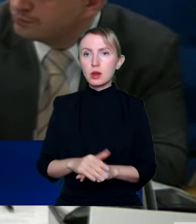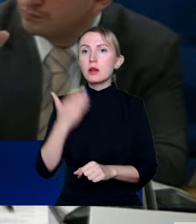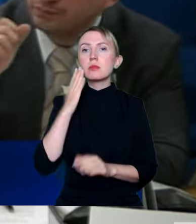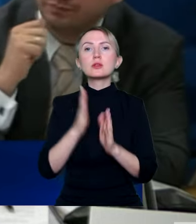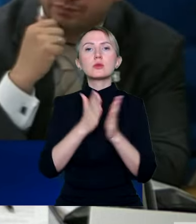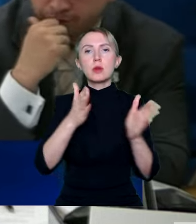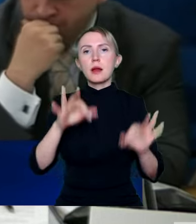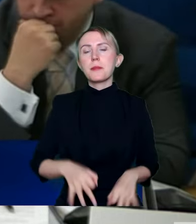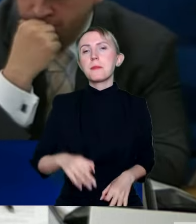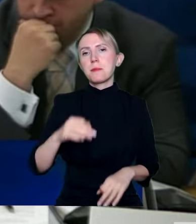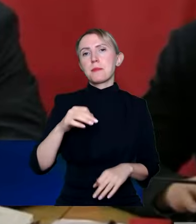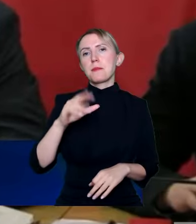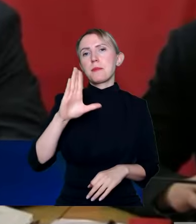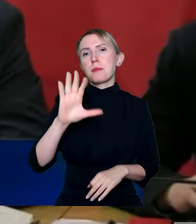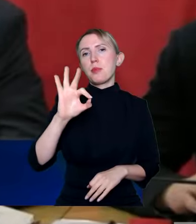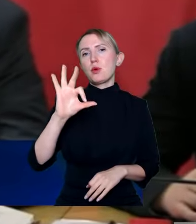pan Marcin Bosacki.